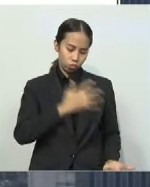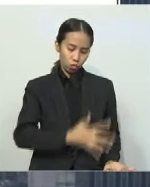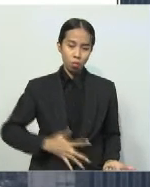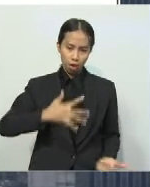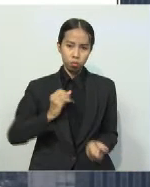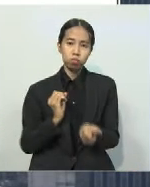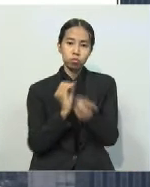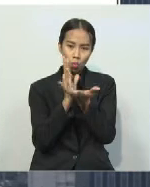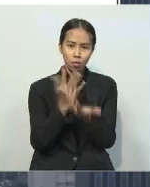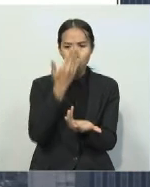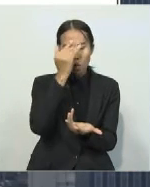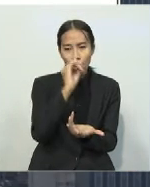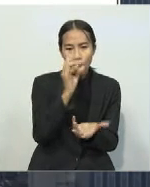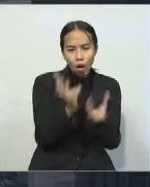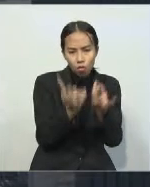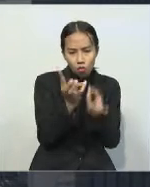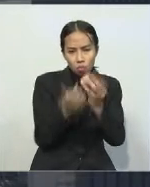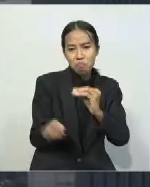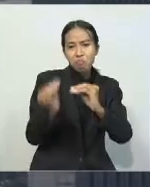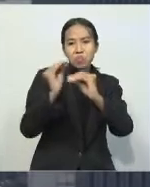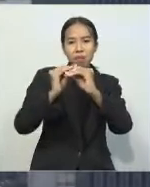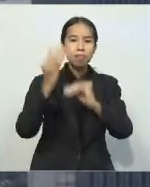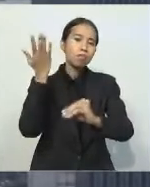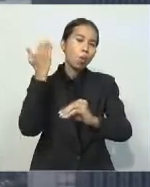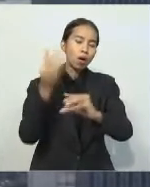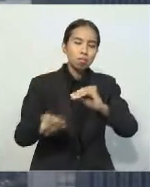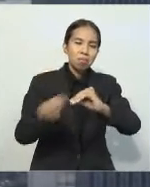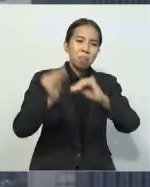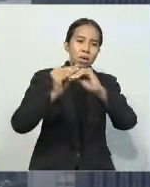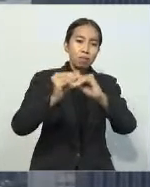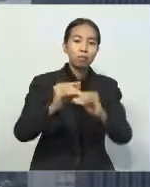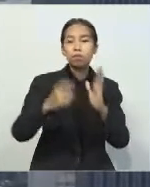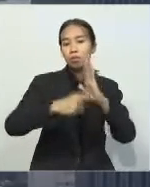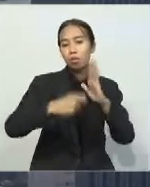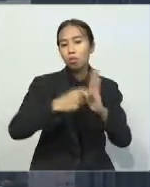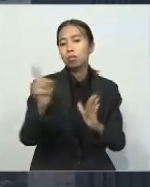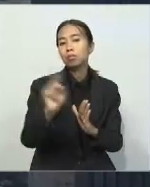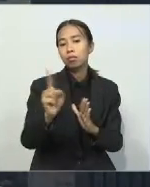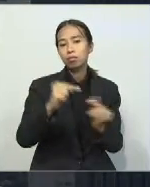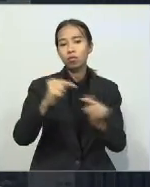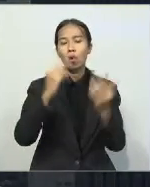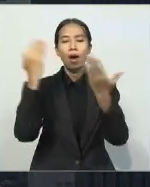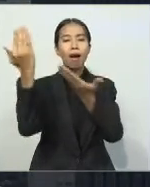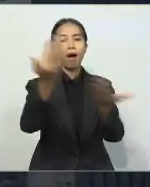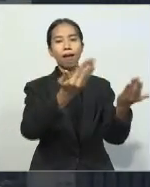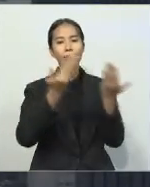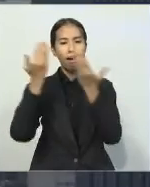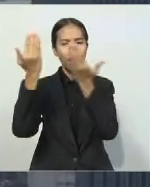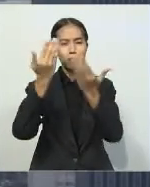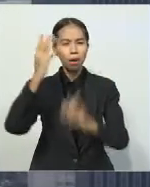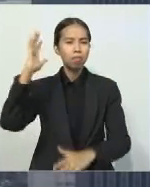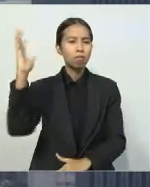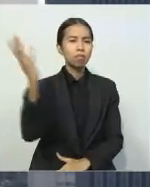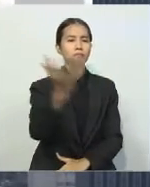มีปริมาณฝุ่นละอองสูงขึ้นจากเมื่อวานนี้สาเหตุหลักๆค่ะส่วนใหญ่ก็เกิดจากเรื่องของอากาศที่ลอยตัว